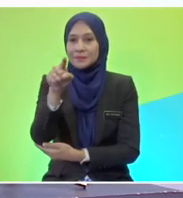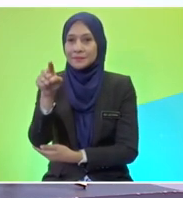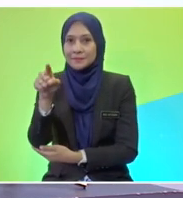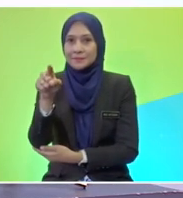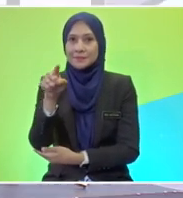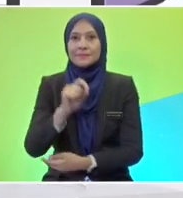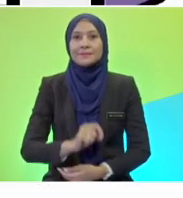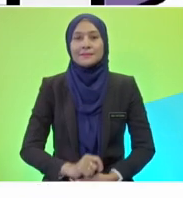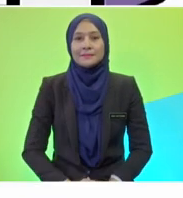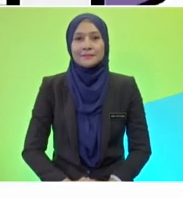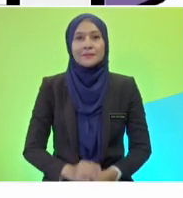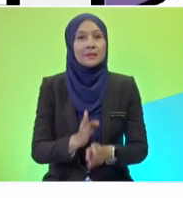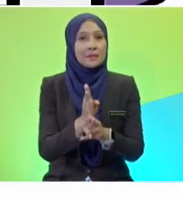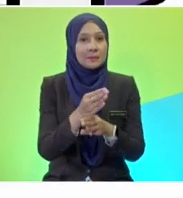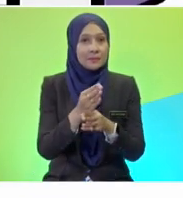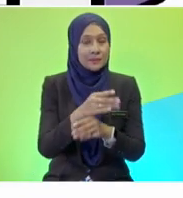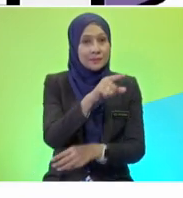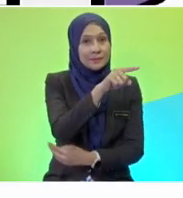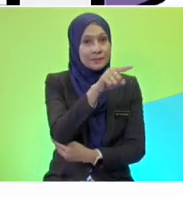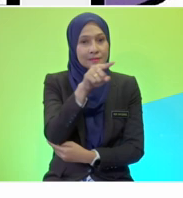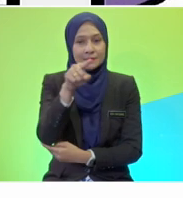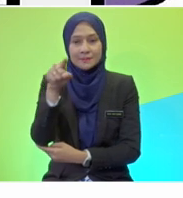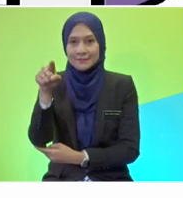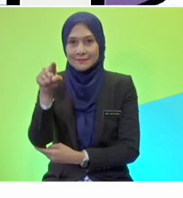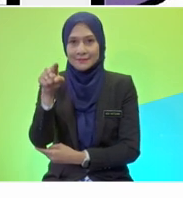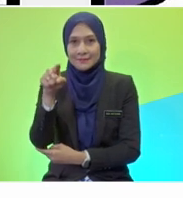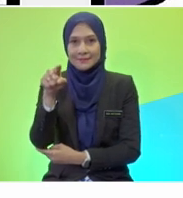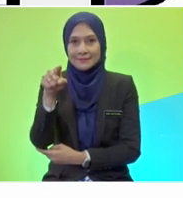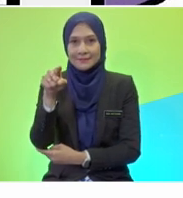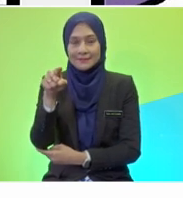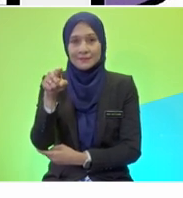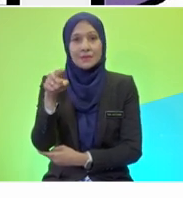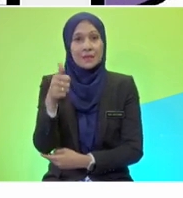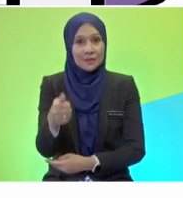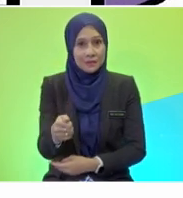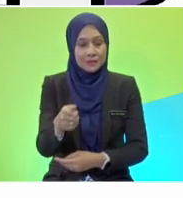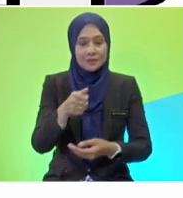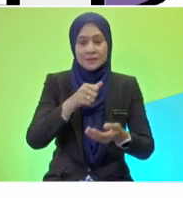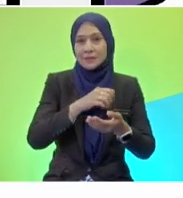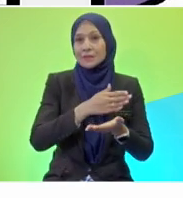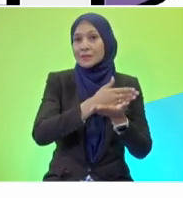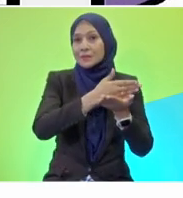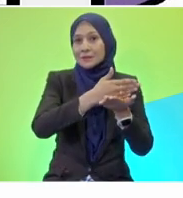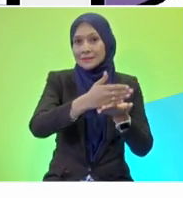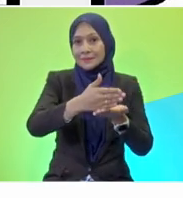ada berbentuk satu garis melintang. Itu ialah simbol tolak.